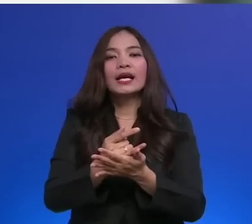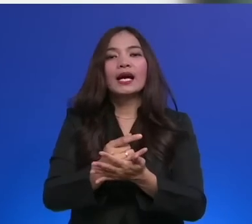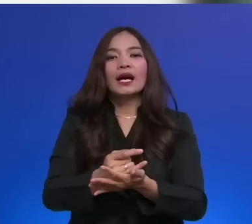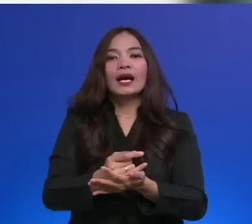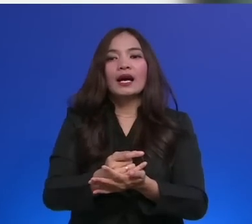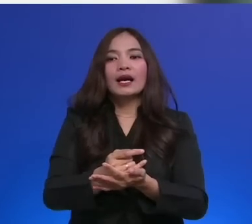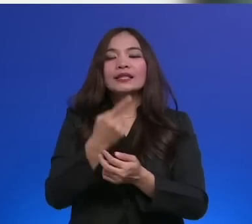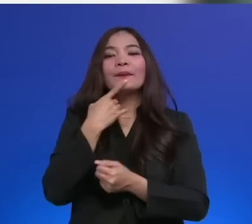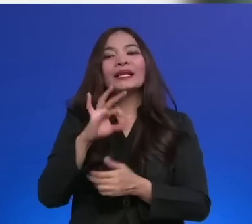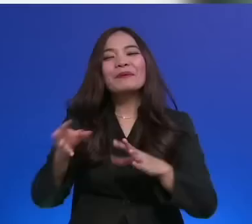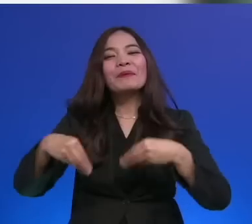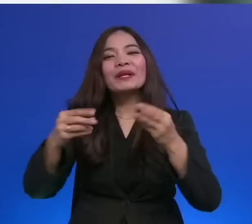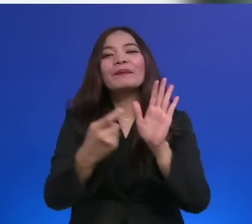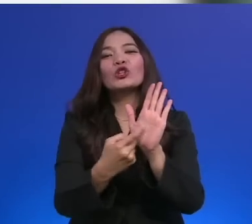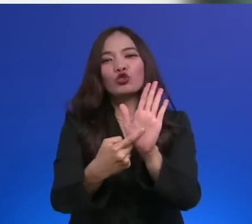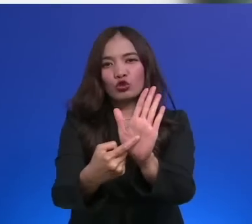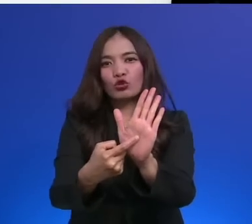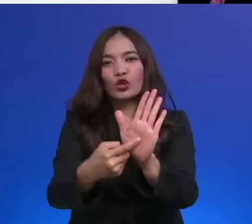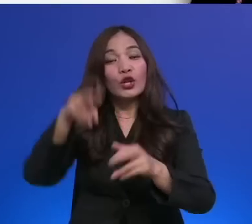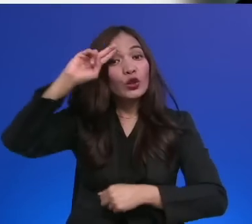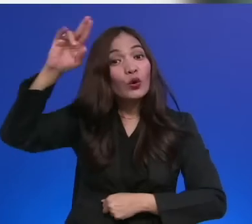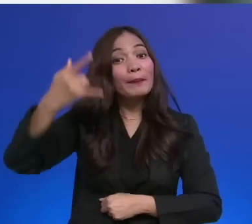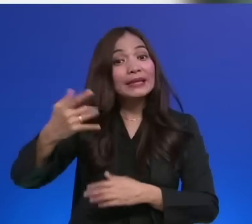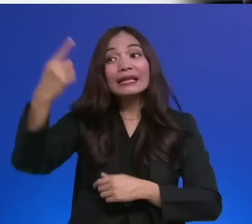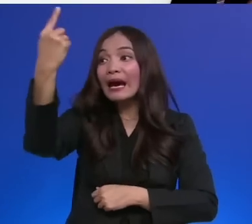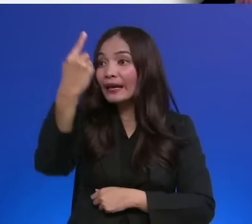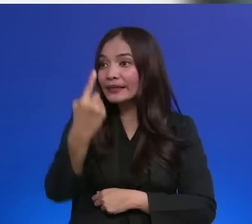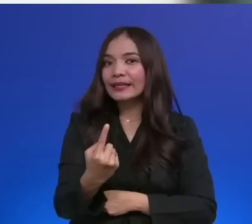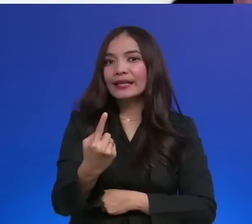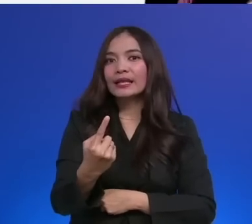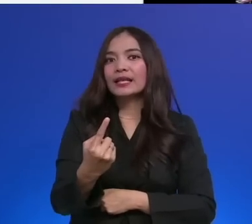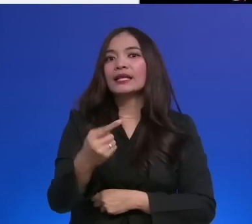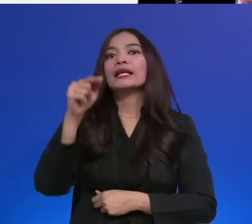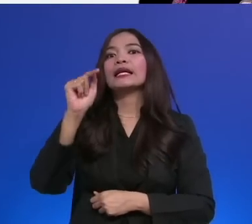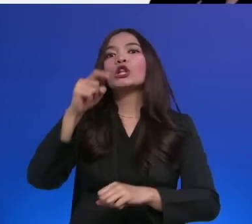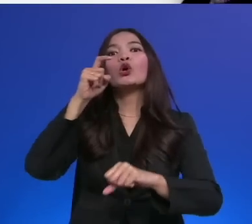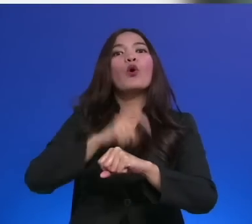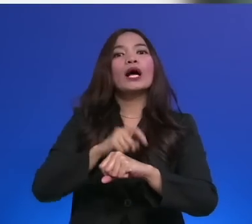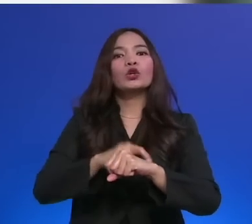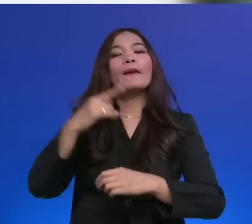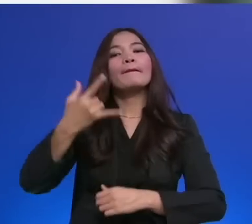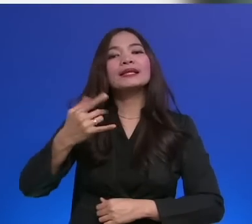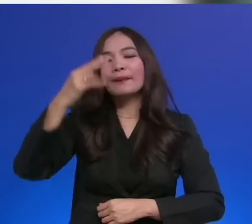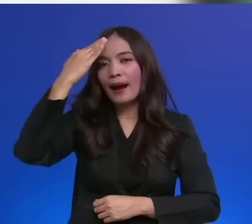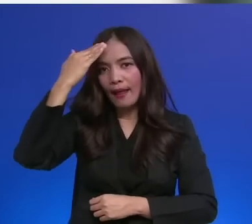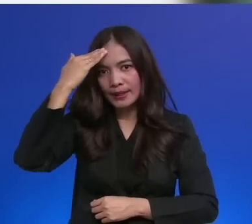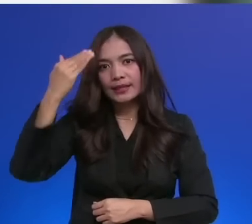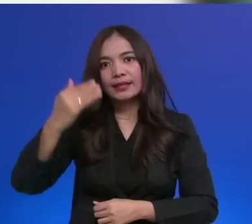memberi petunjuk, Tuhan pasti hadir. Disitulah seseorang mengalami